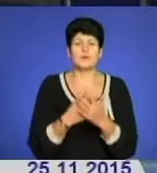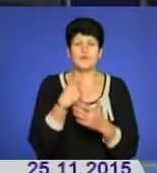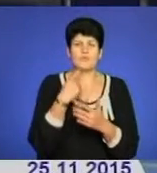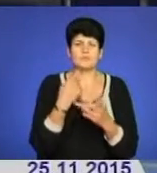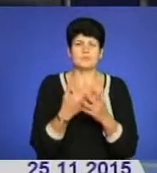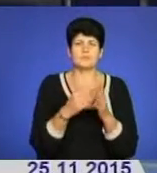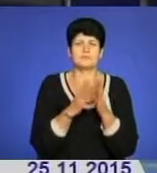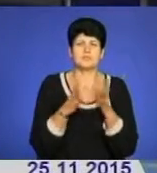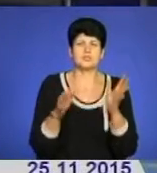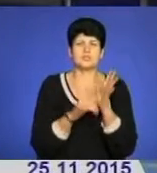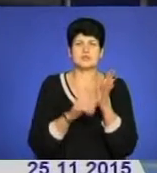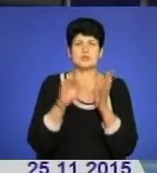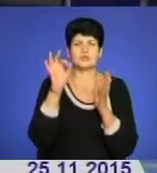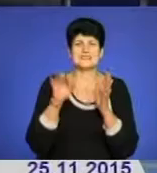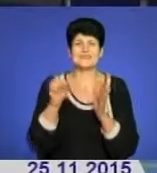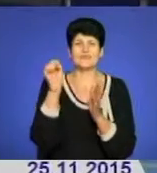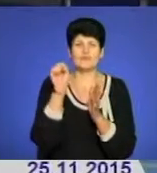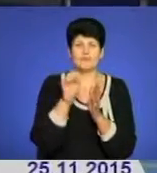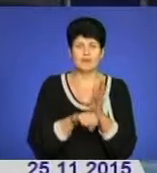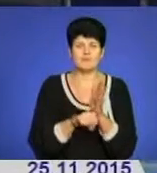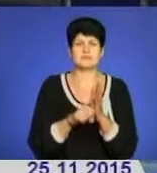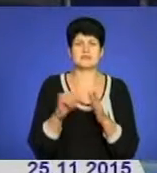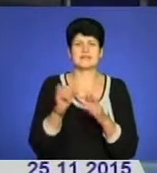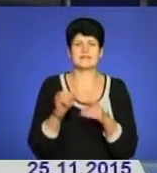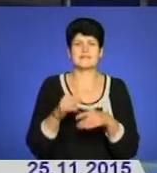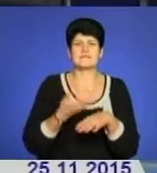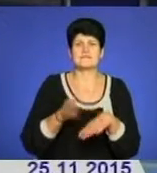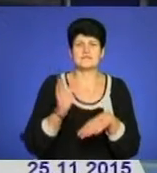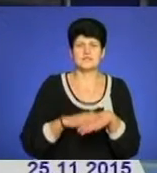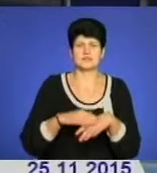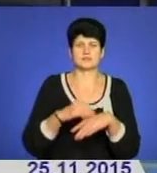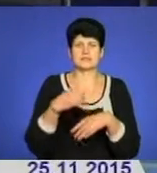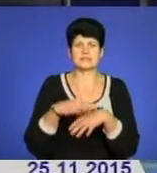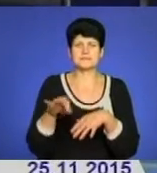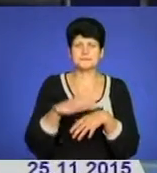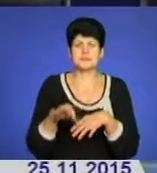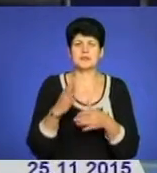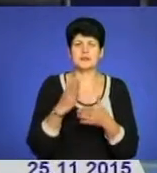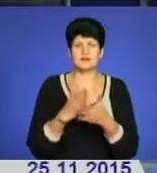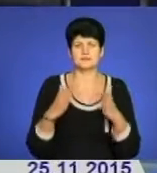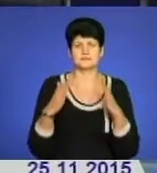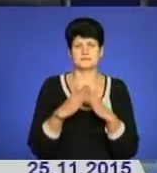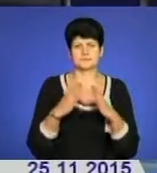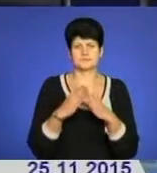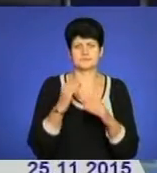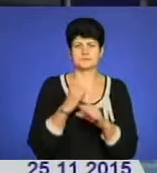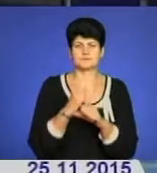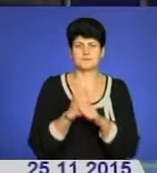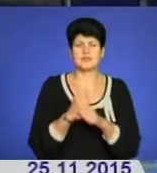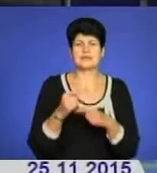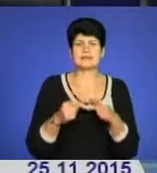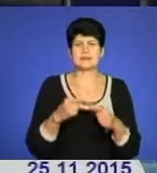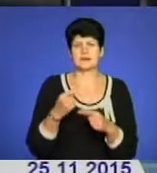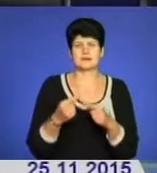ніж 60% убивств і тяжких тілесних ушкоджень в Україні здійснюється на побутовому ґрунті, тобто є наслідком імпульсивних, а